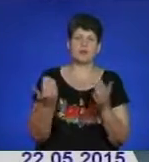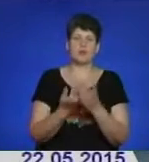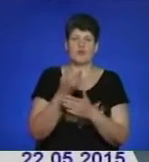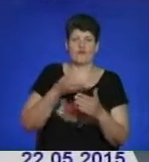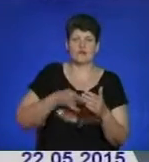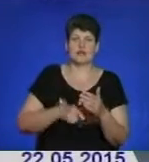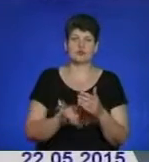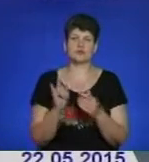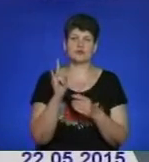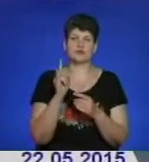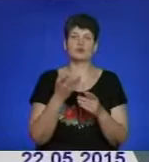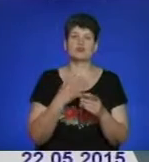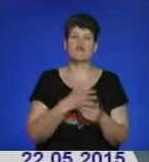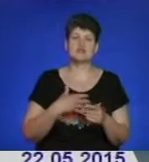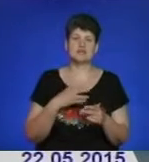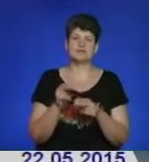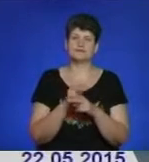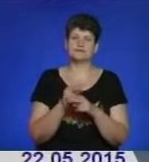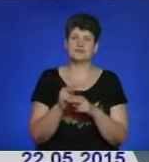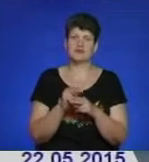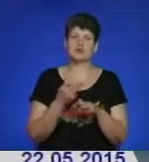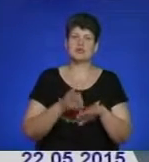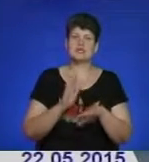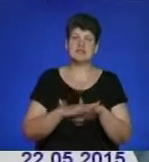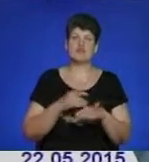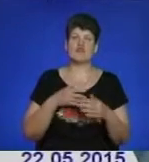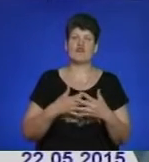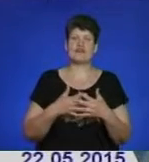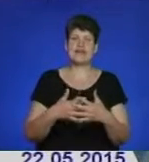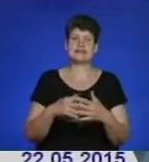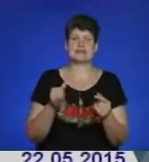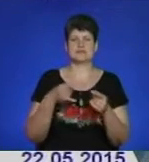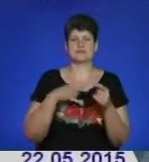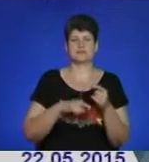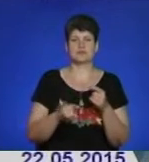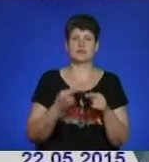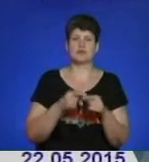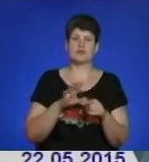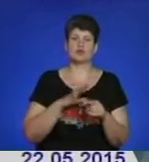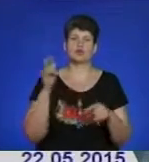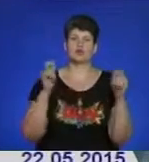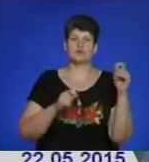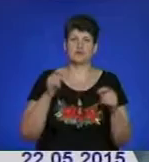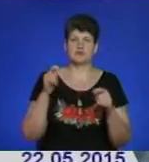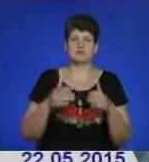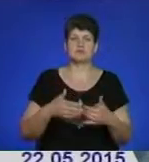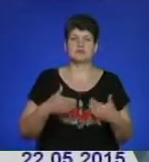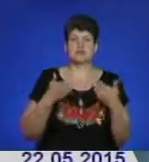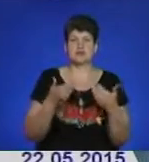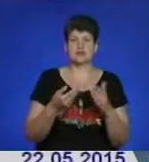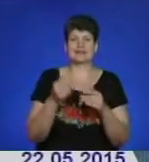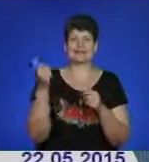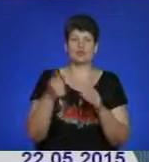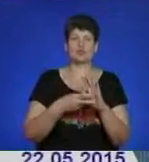важлива профілактика захворювань, які ускладнюють вагітність та пологи. Про це йшлося на прес-конференції, присвяченій Всеукраїнському тижню планування